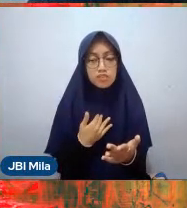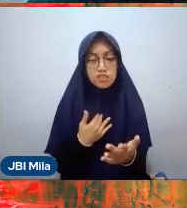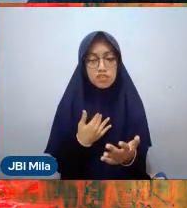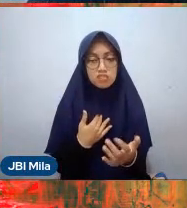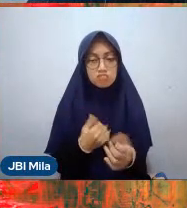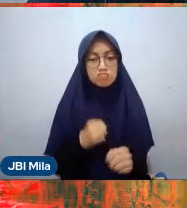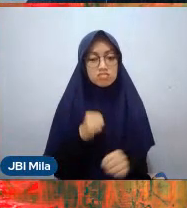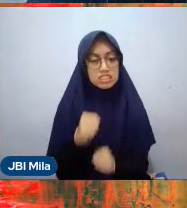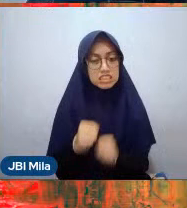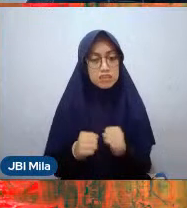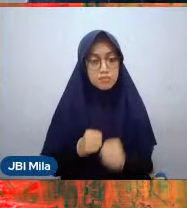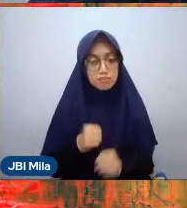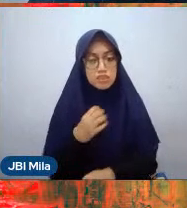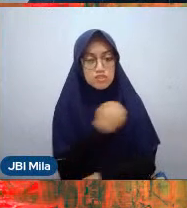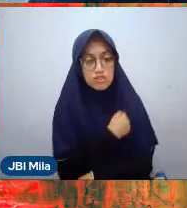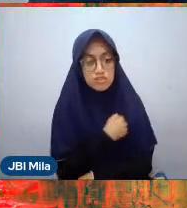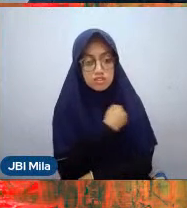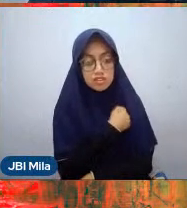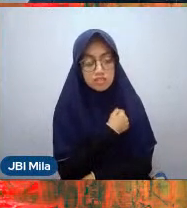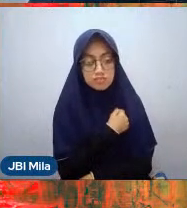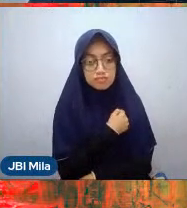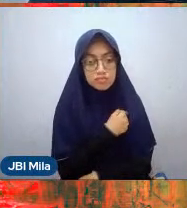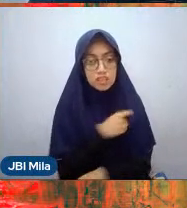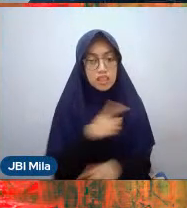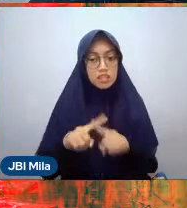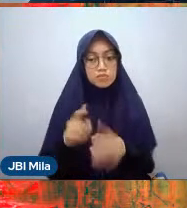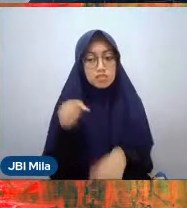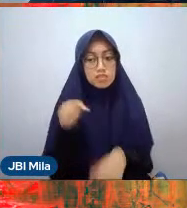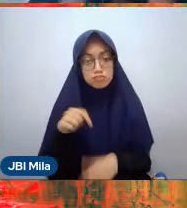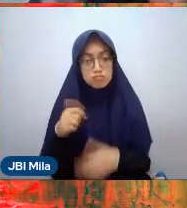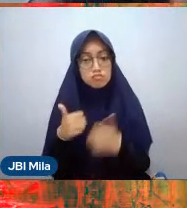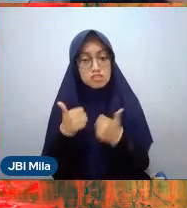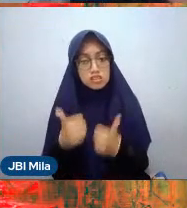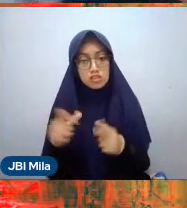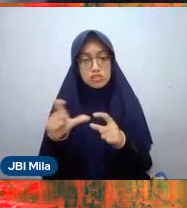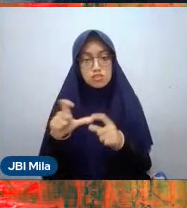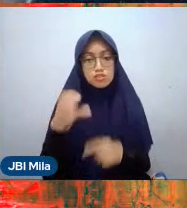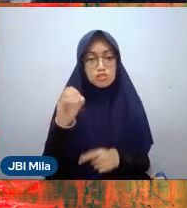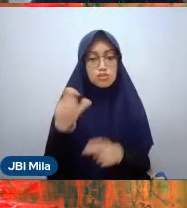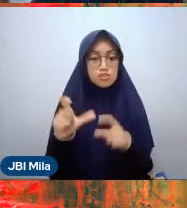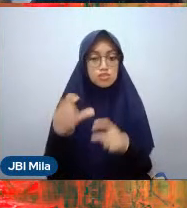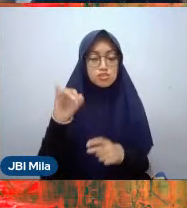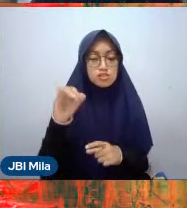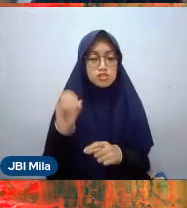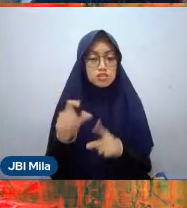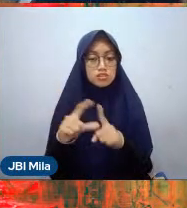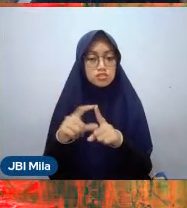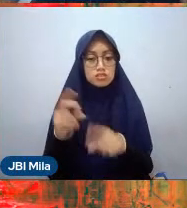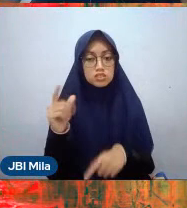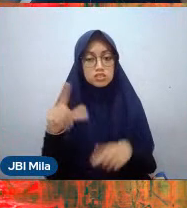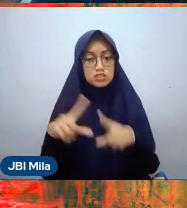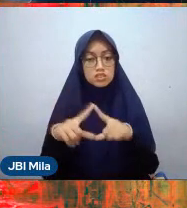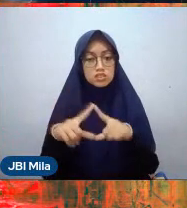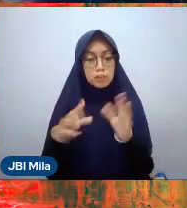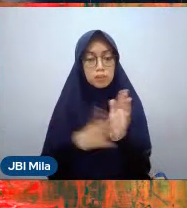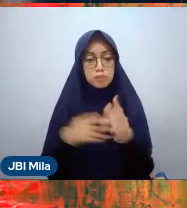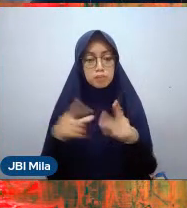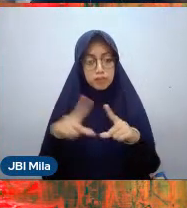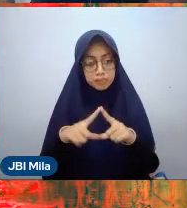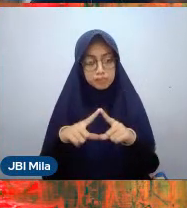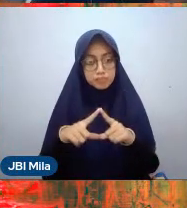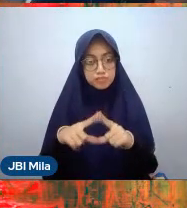emosinya. Nah, kita bisa melakukan sesuatu drama. Jadi, misalnya nih, ada cerita nih. Misalnya ada seorang